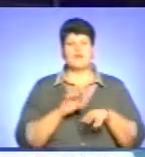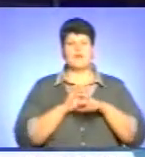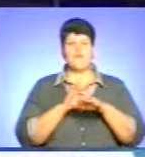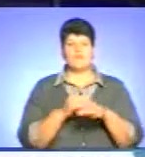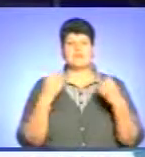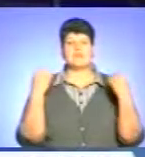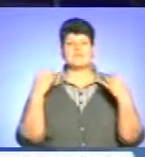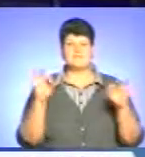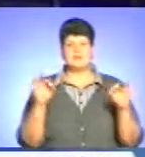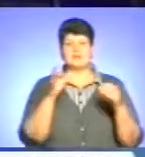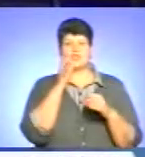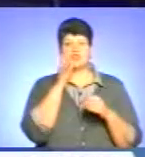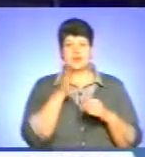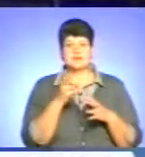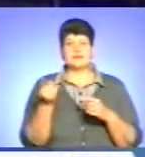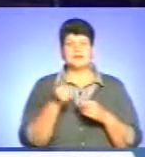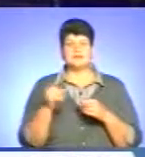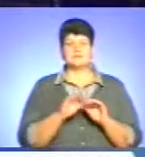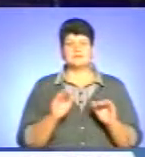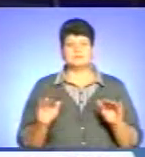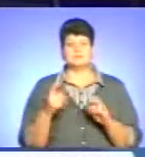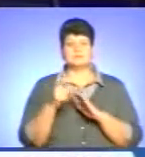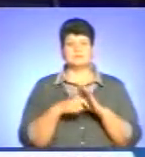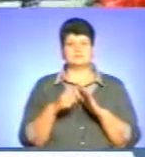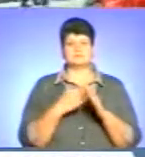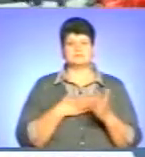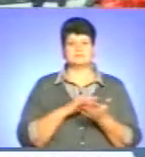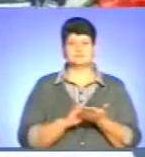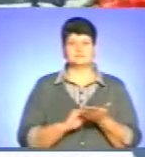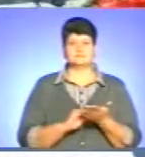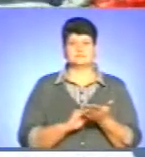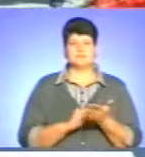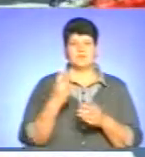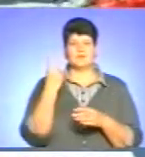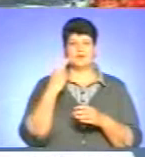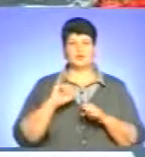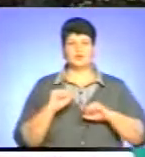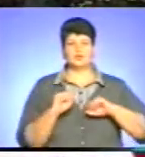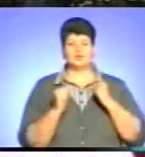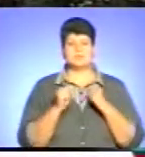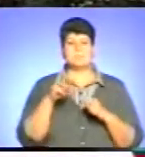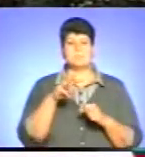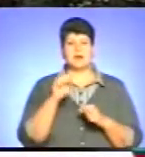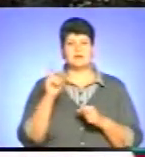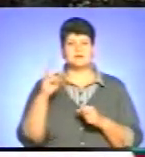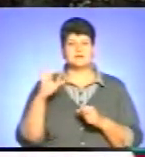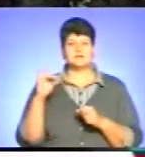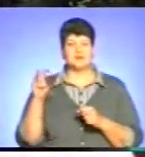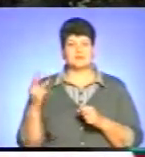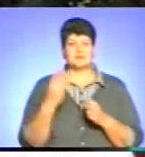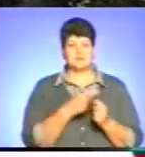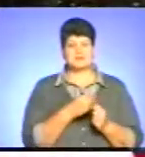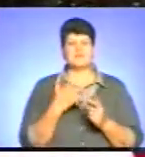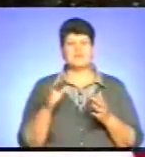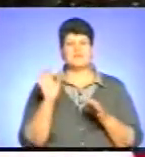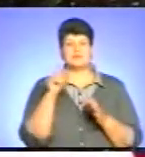час тернопільські школярі, дізнавалися наші кореспонденти. Двоє друзів Максим і Максим одну школу відвідують, разом